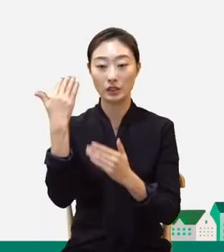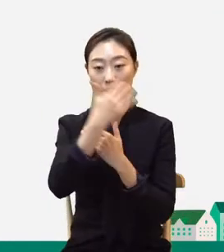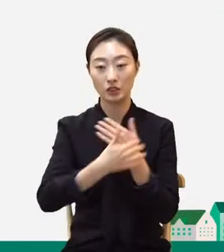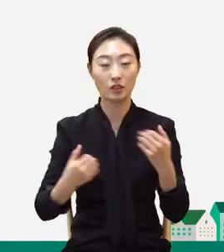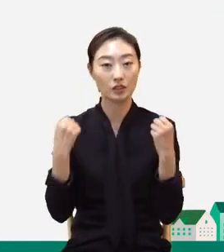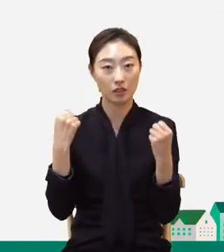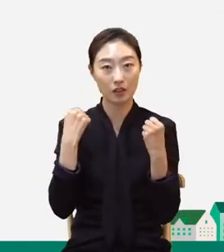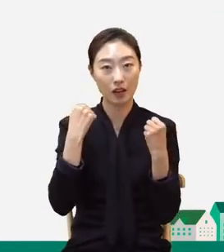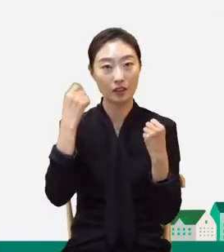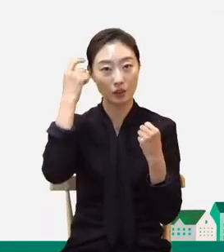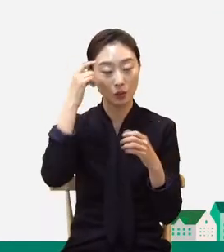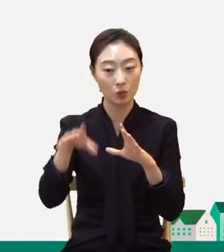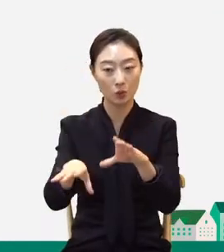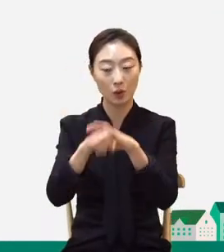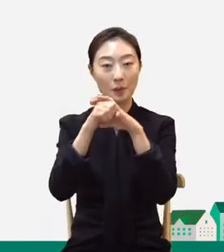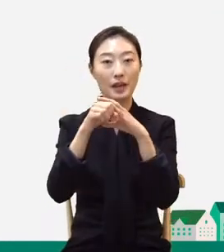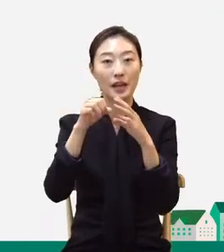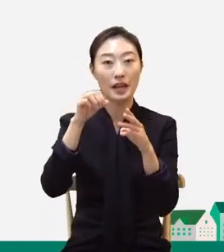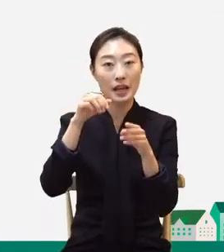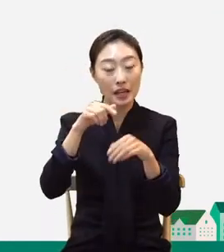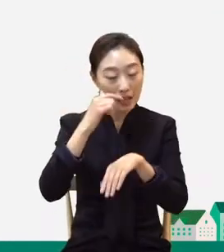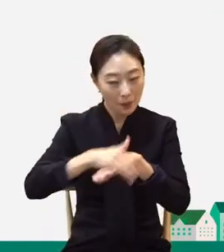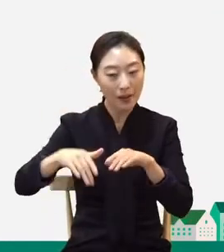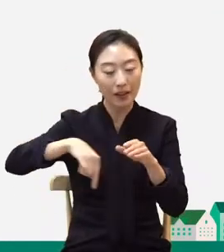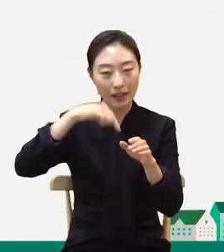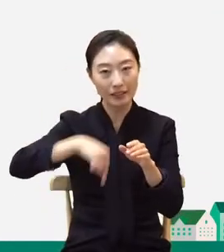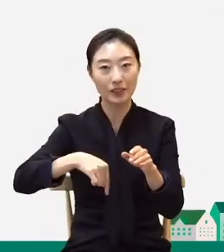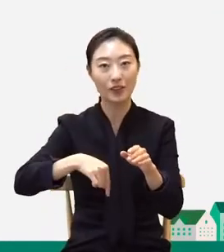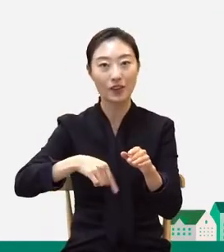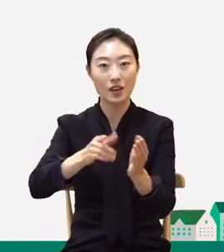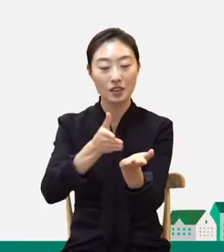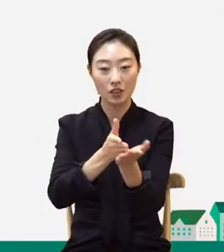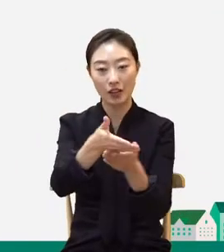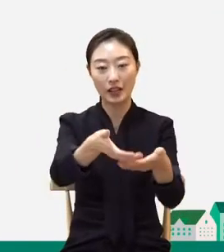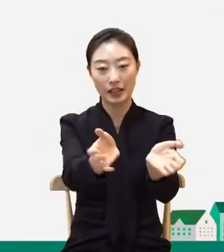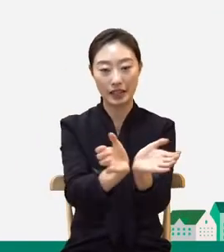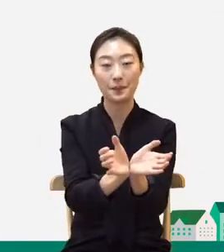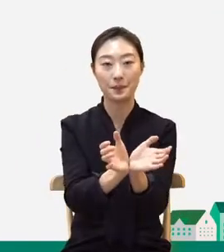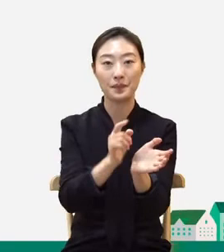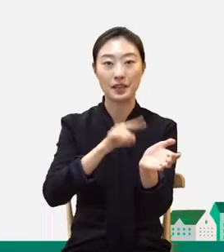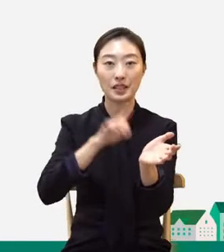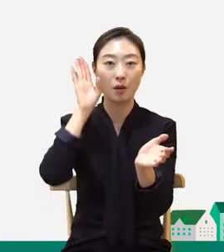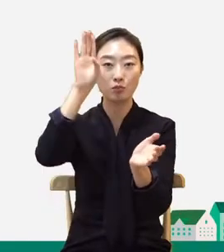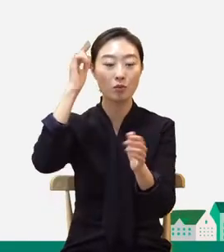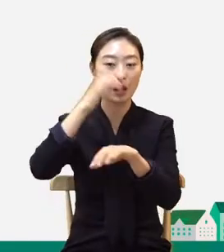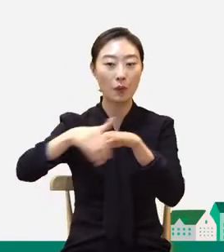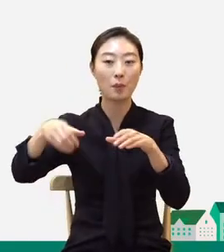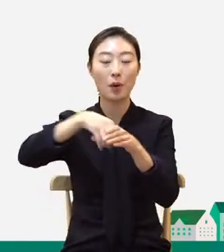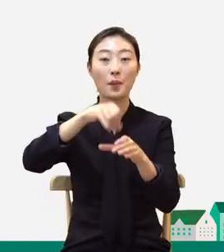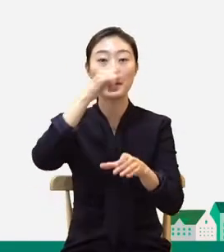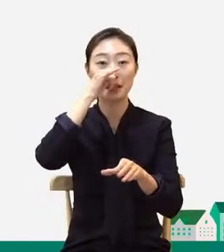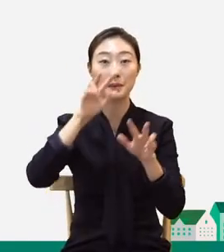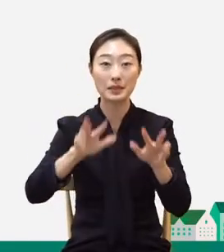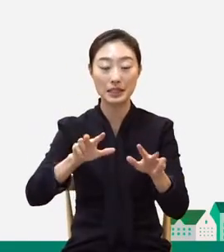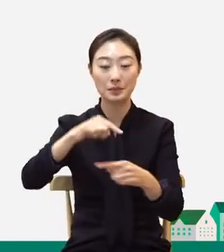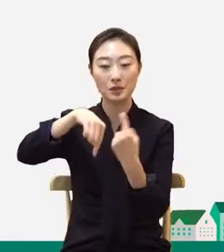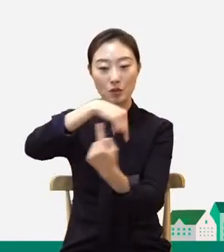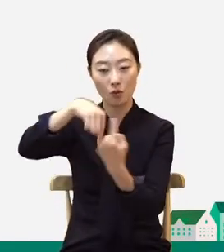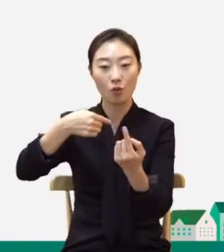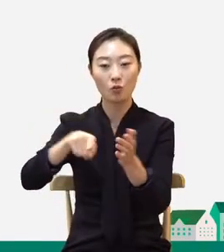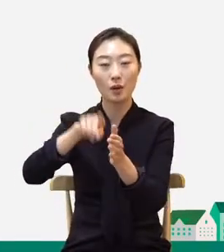정신건강종합계획에서 저희 광역센터 내 전담팀을 설치해서 좀 확대될 계획이 포함되어 있어서 저희는 지금 이 역할을